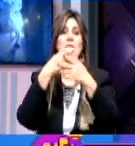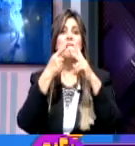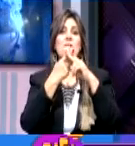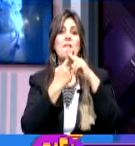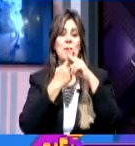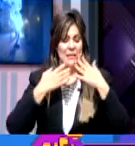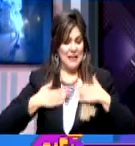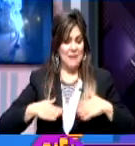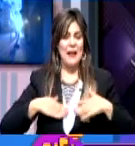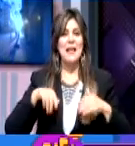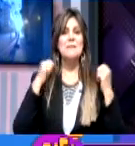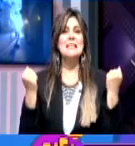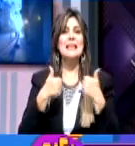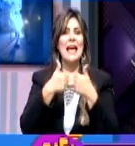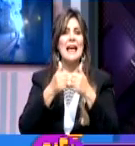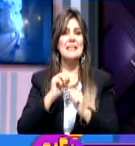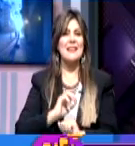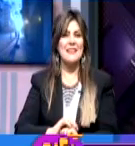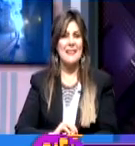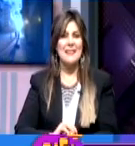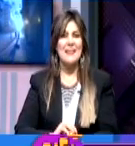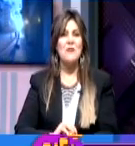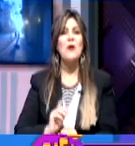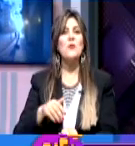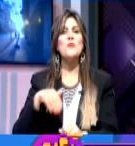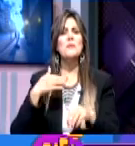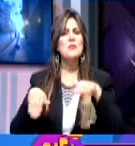فيه موديل من ذوي الاعاقه اولادنا